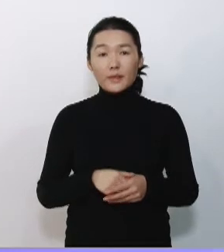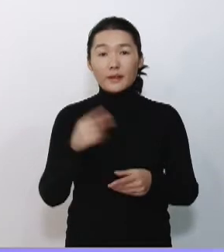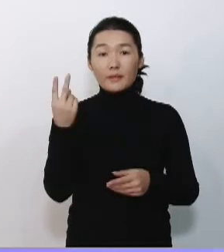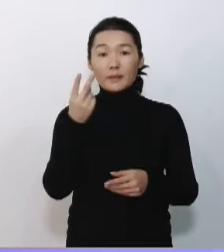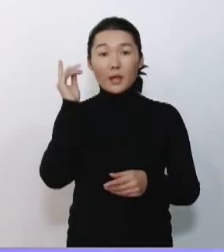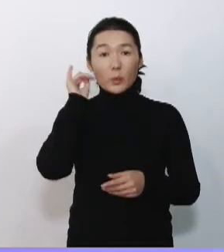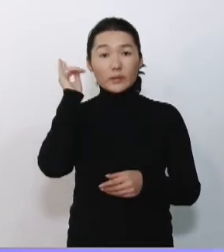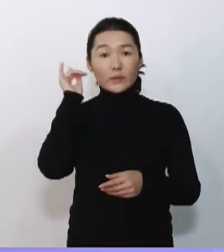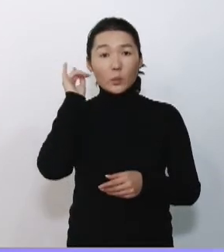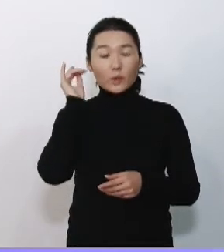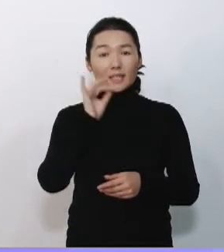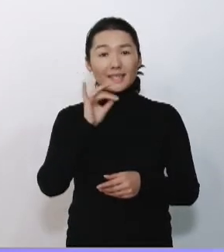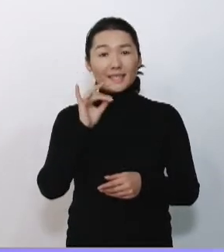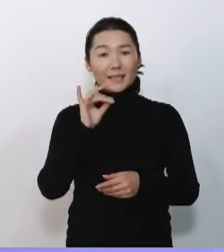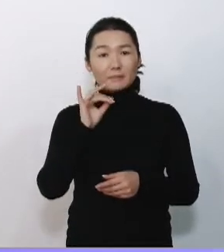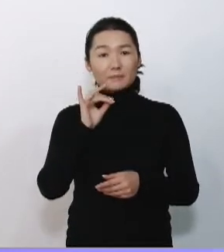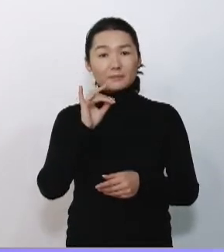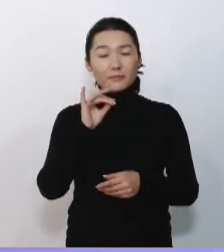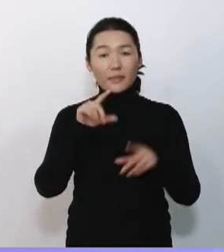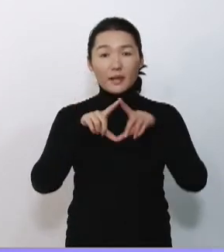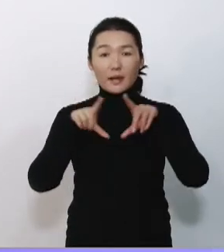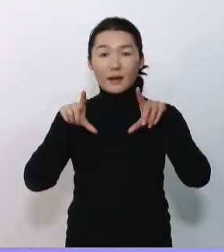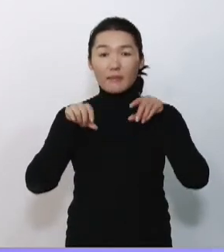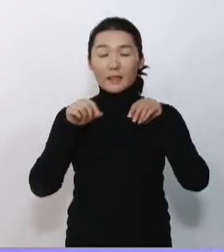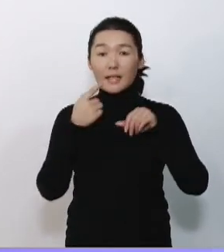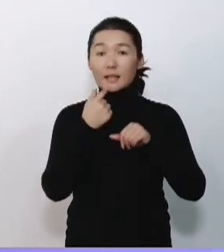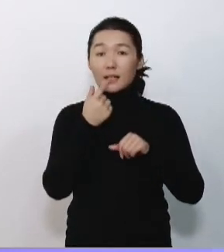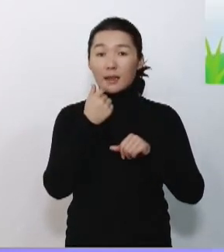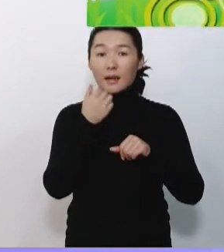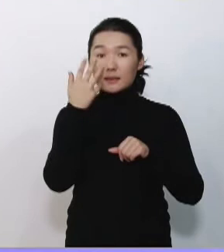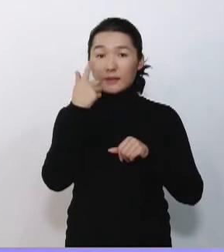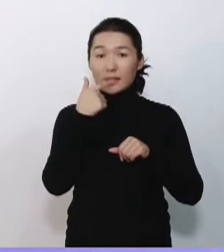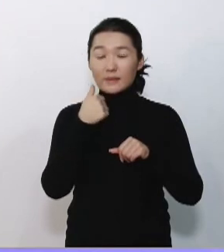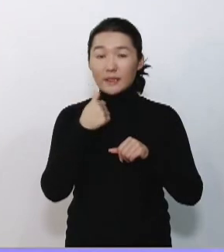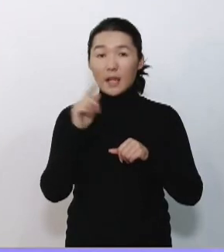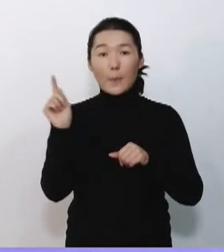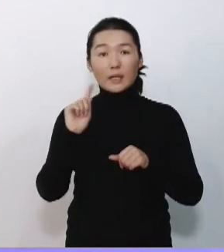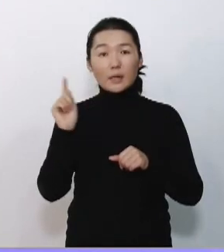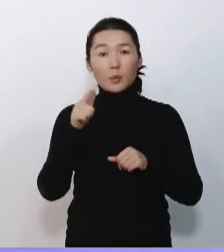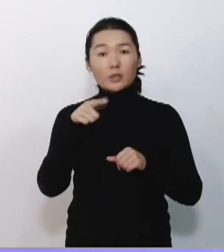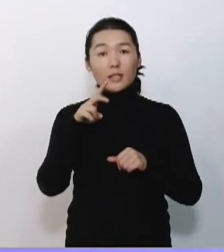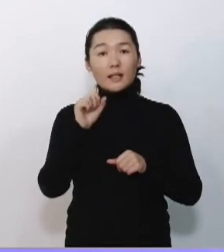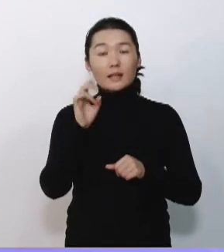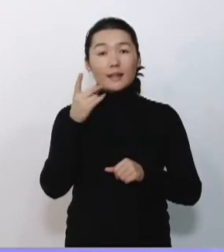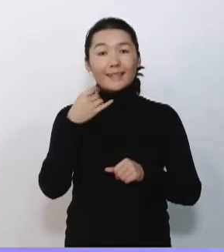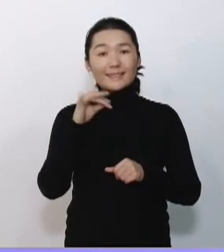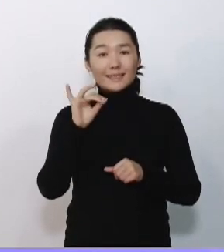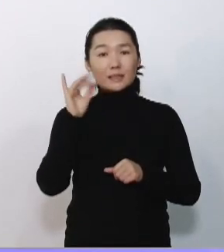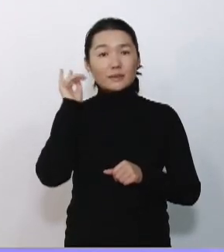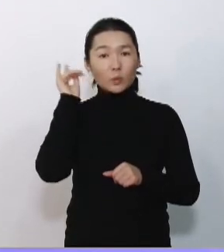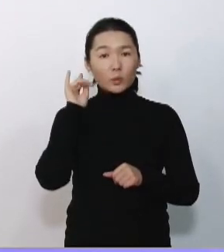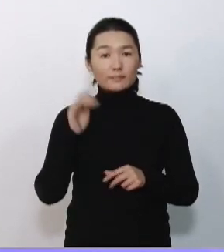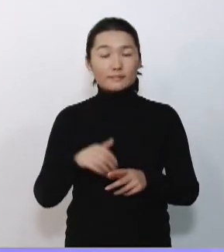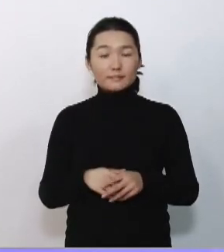Второй звук «и» – квадрат красного цвета, потому что гласный звук.